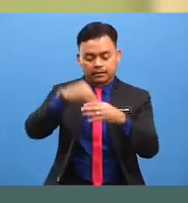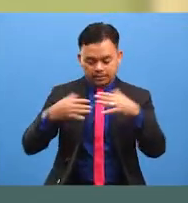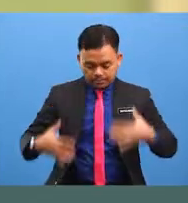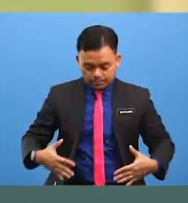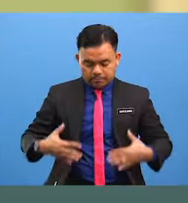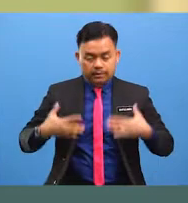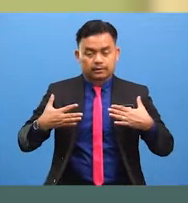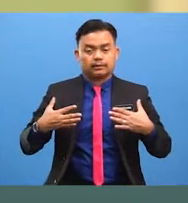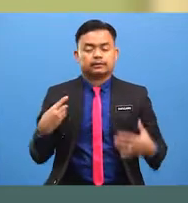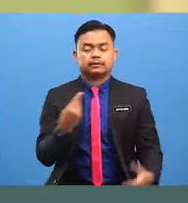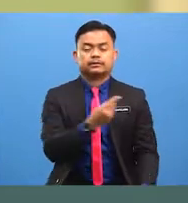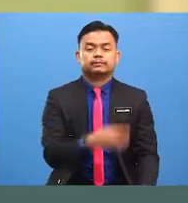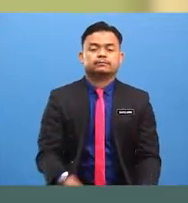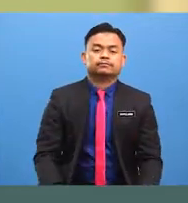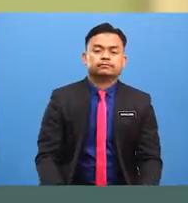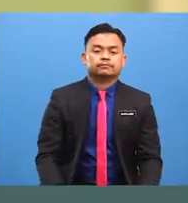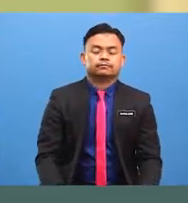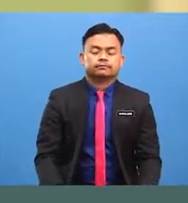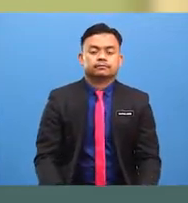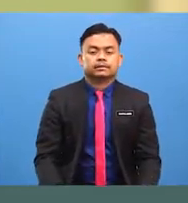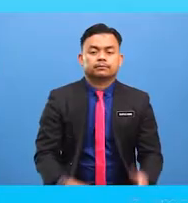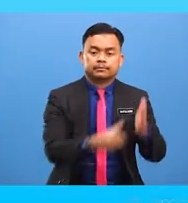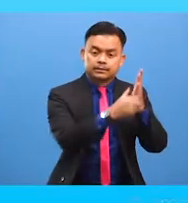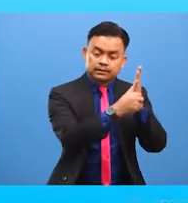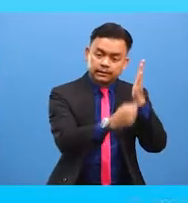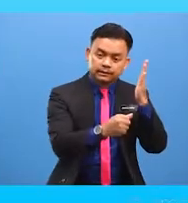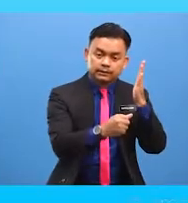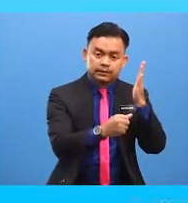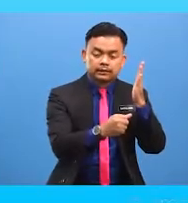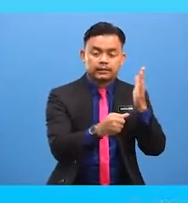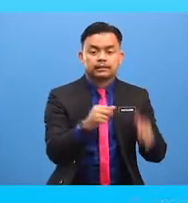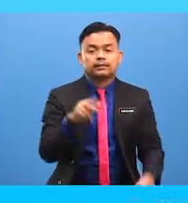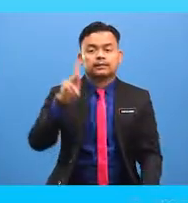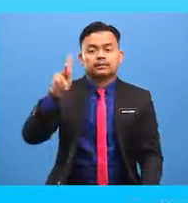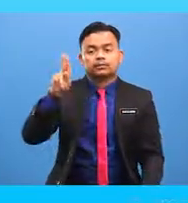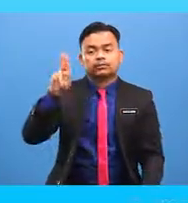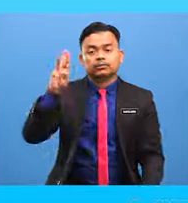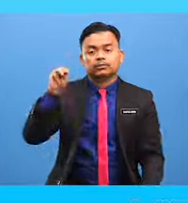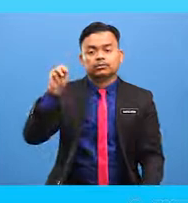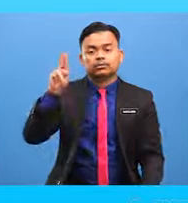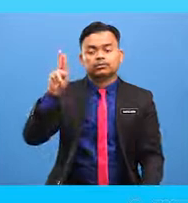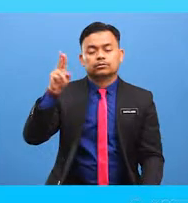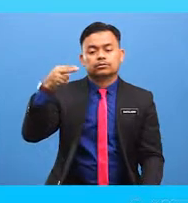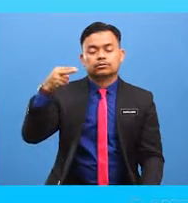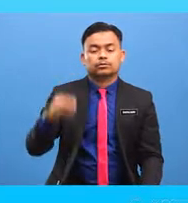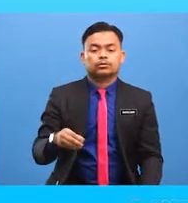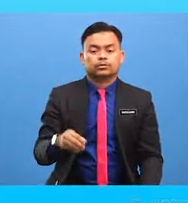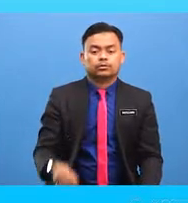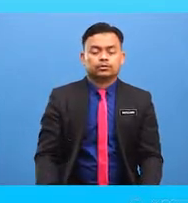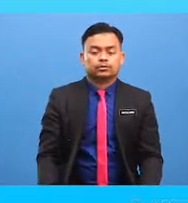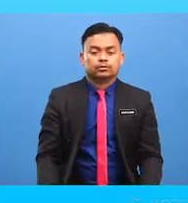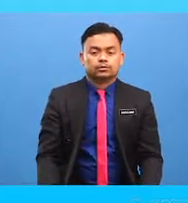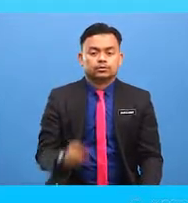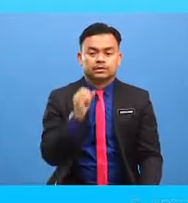iaitu perkumuhan dan penyahtinjaan. Perkumuhan adalah proses